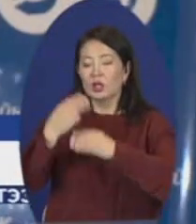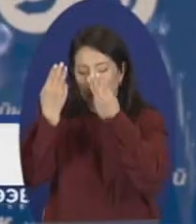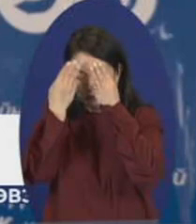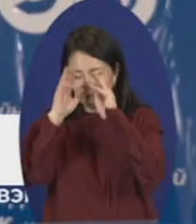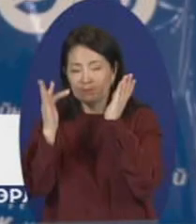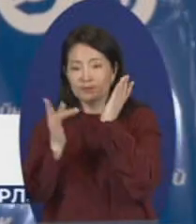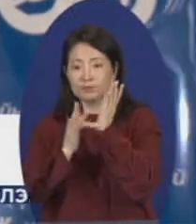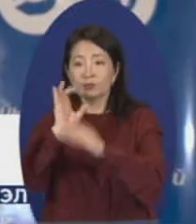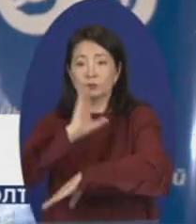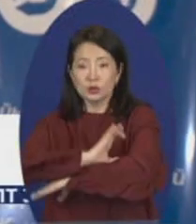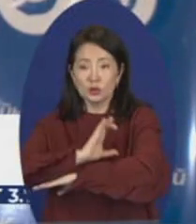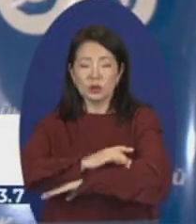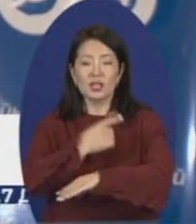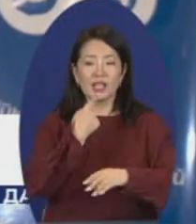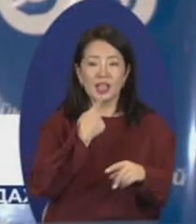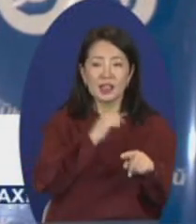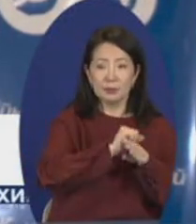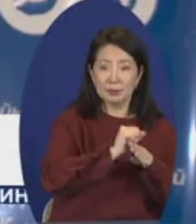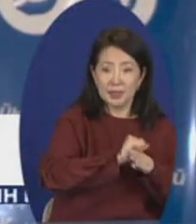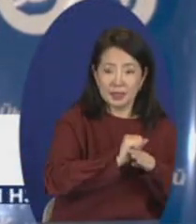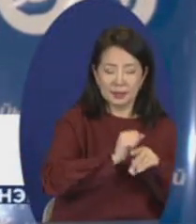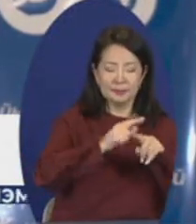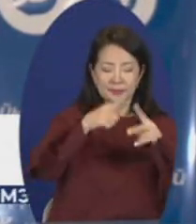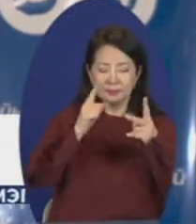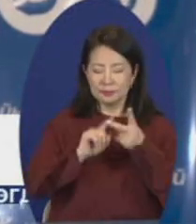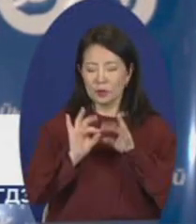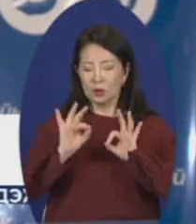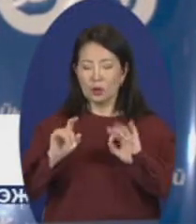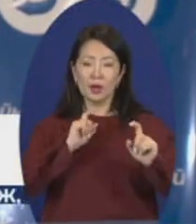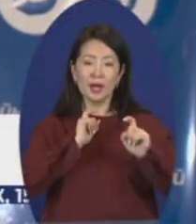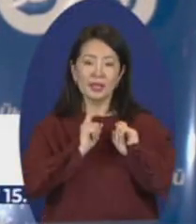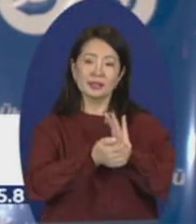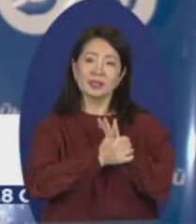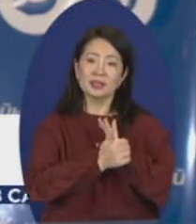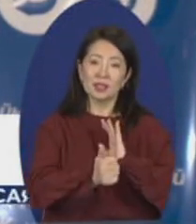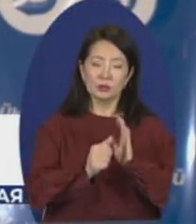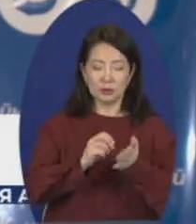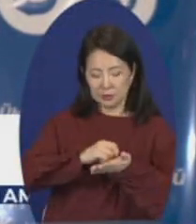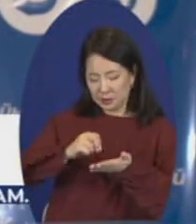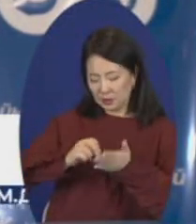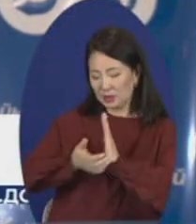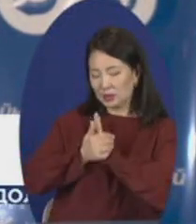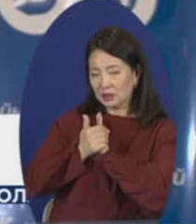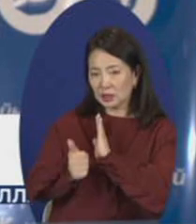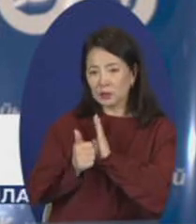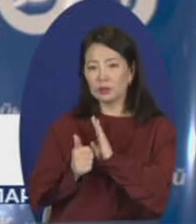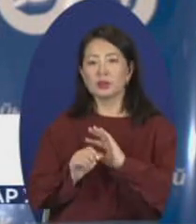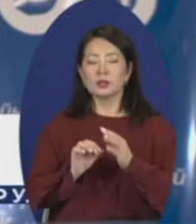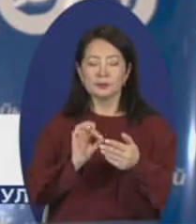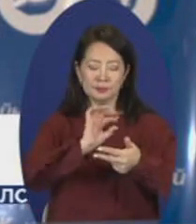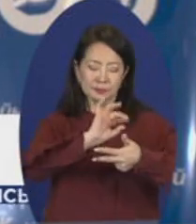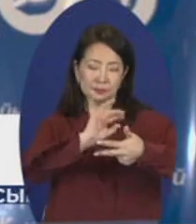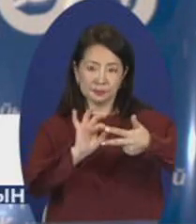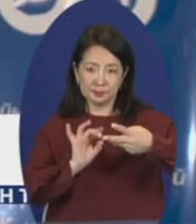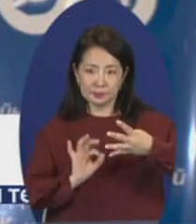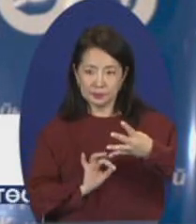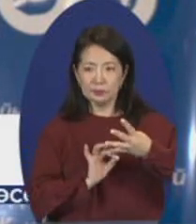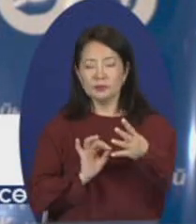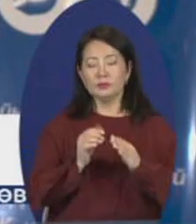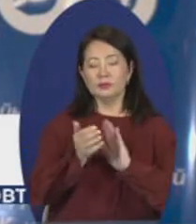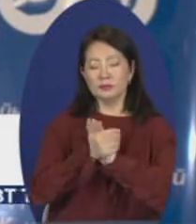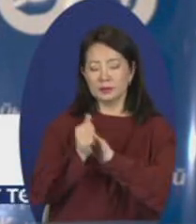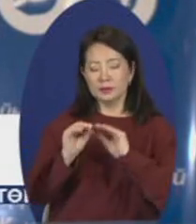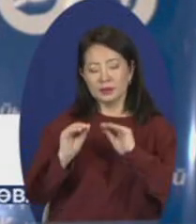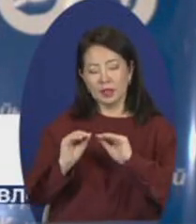бол нэлээд бэлтгэл болон босад харилцааны чадвар, алт мичийн чадвар, за тэгээд босад чадваруудад